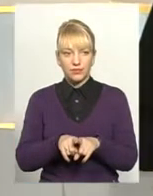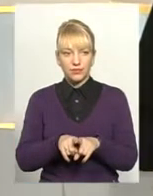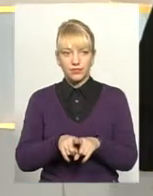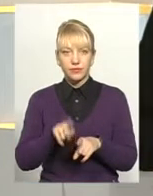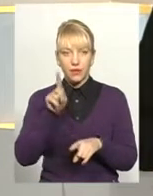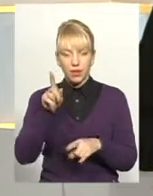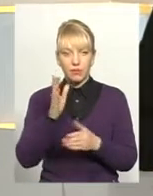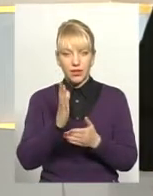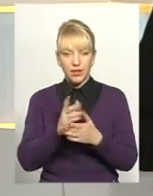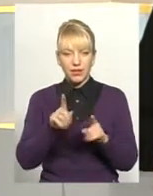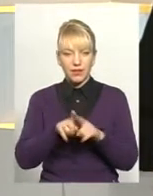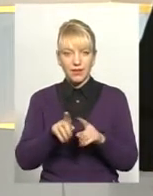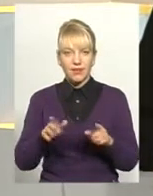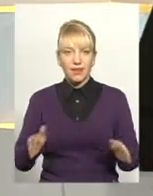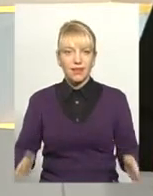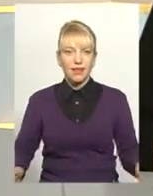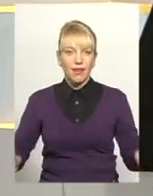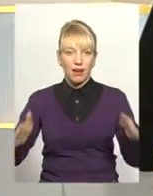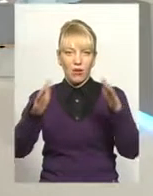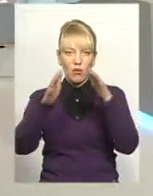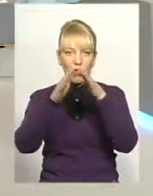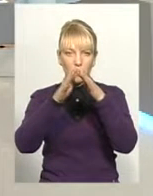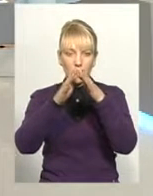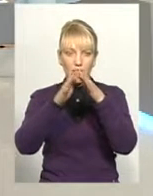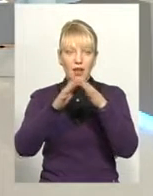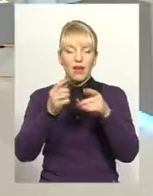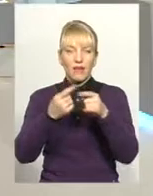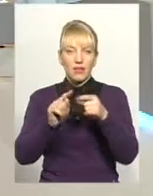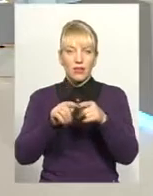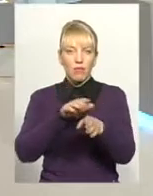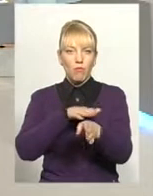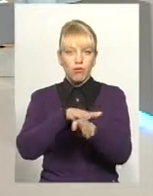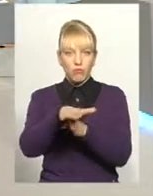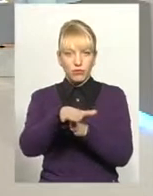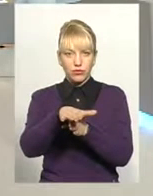там такий терикон, значить, він повністю